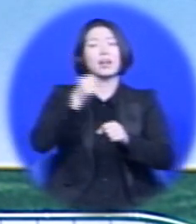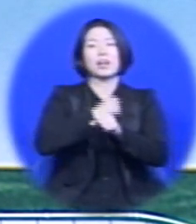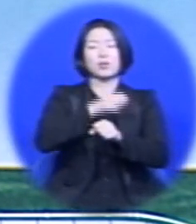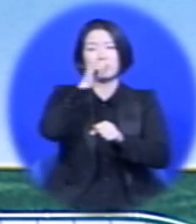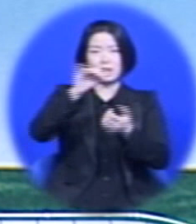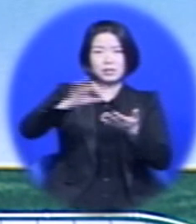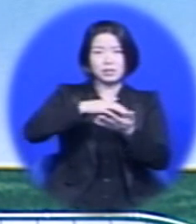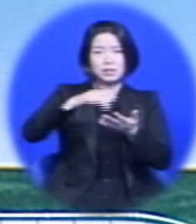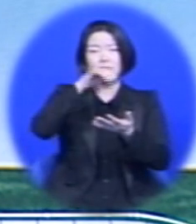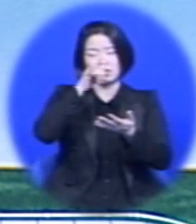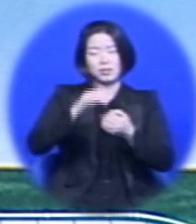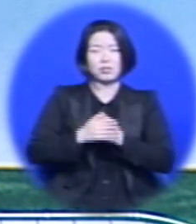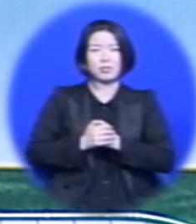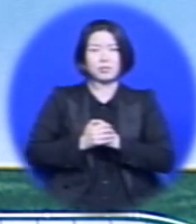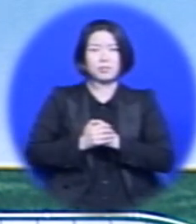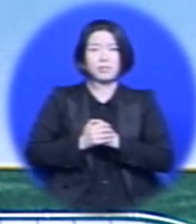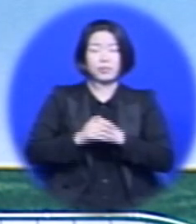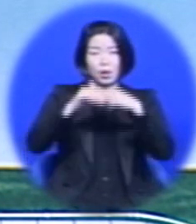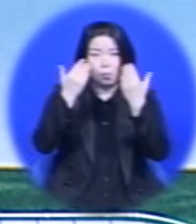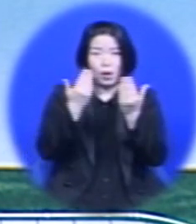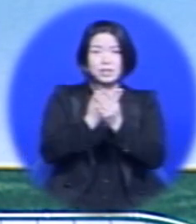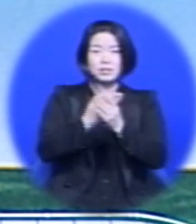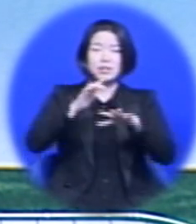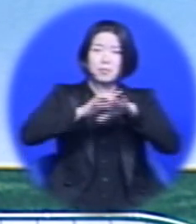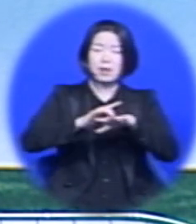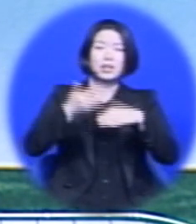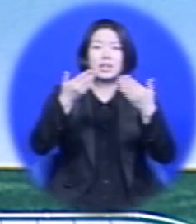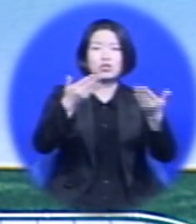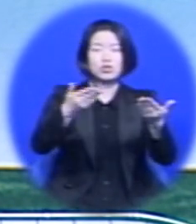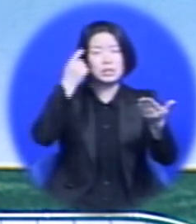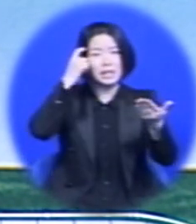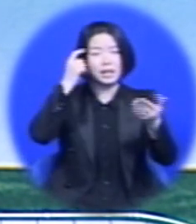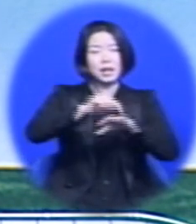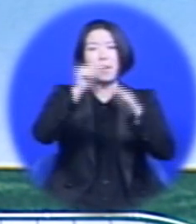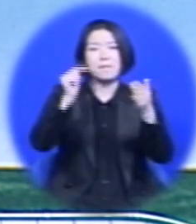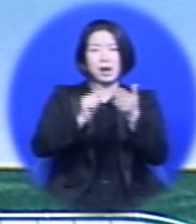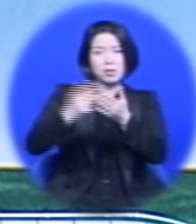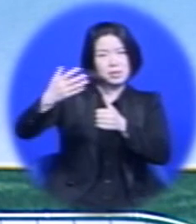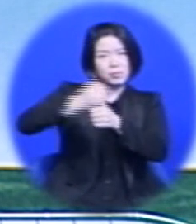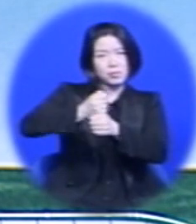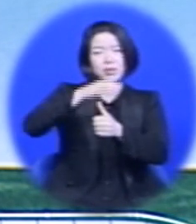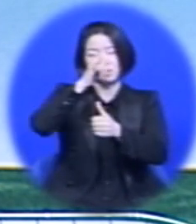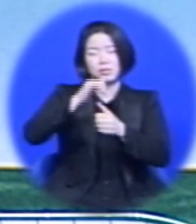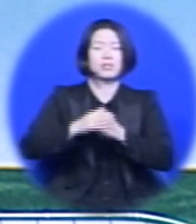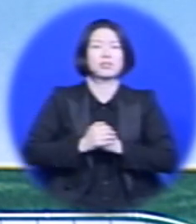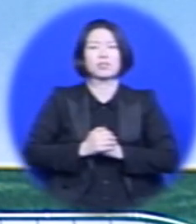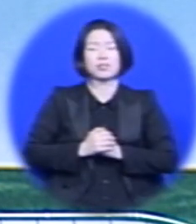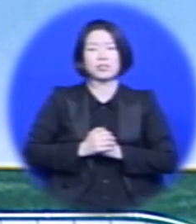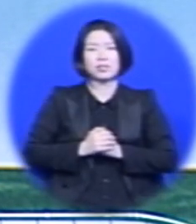통계가 있습니다 완전히 마귀가 주는 생각의 마음이 사로잡혀 있는